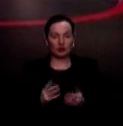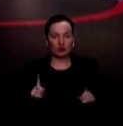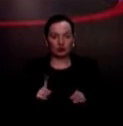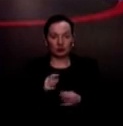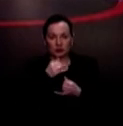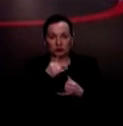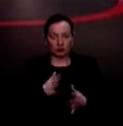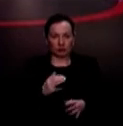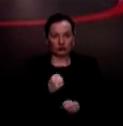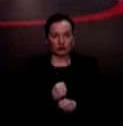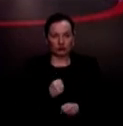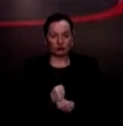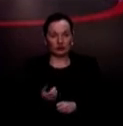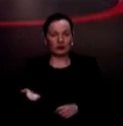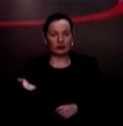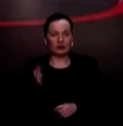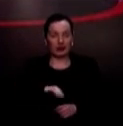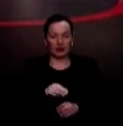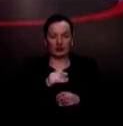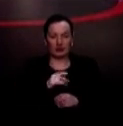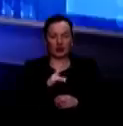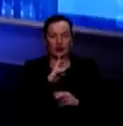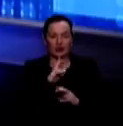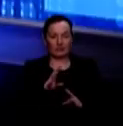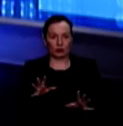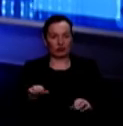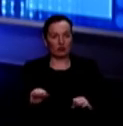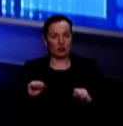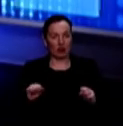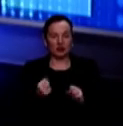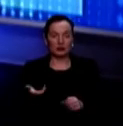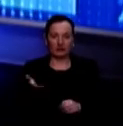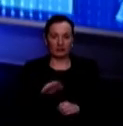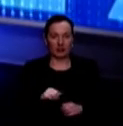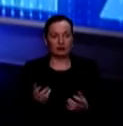ну, то давайте і не будемо намагатись. Ну, якщо у нас вже є, давайте